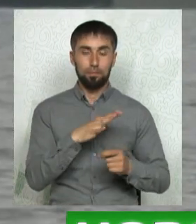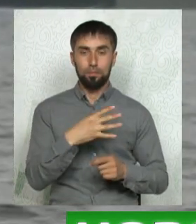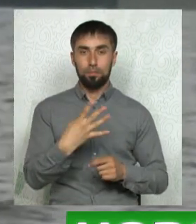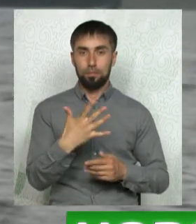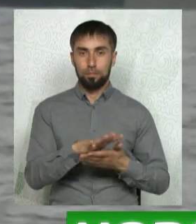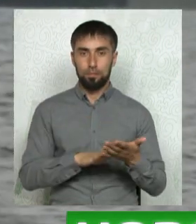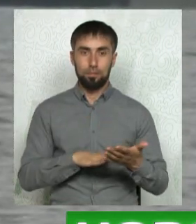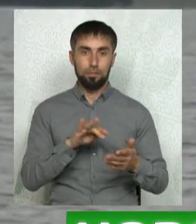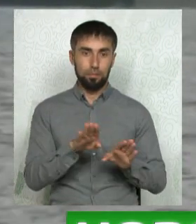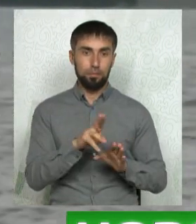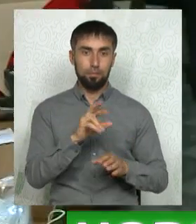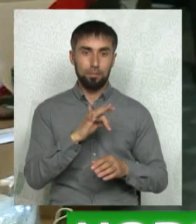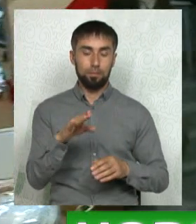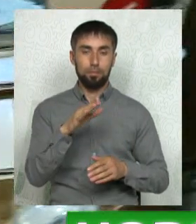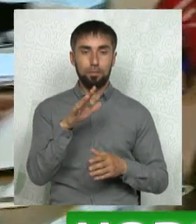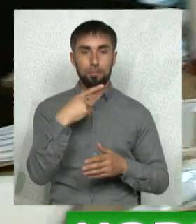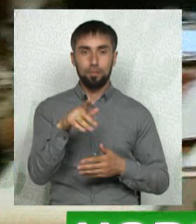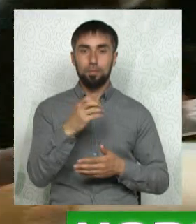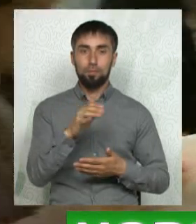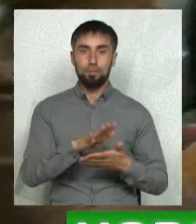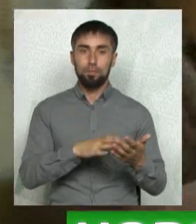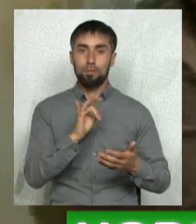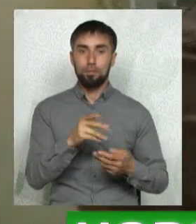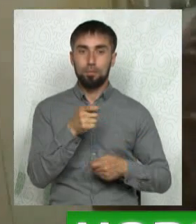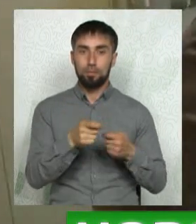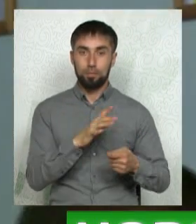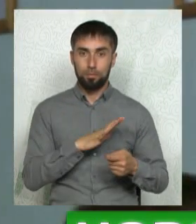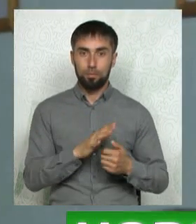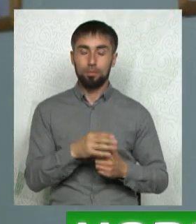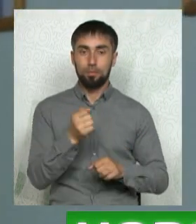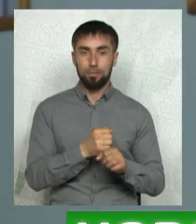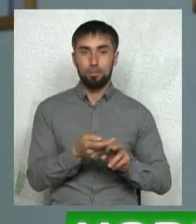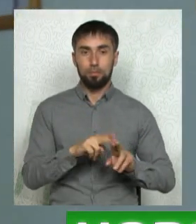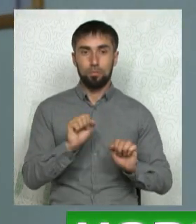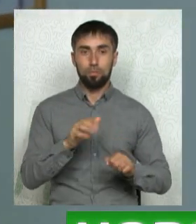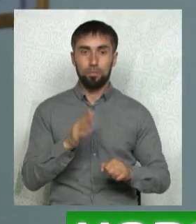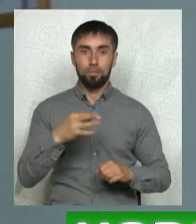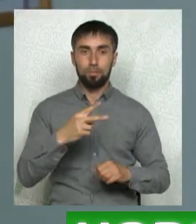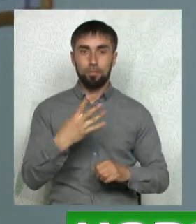заявок. Также в комиссариате объявили о продлении срока подачи заявлений. Сделать это можно